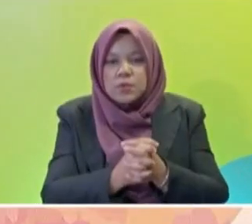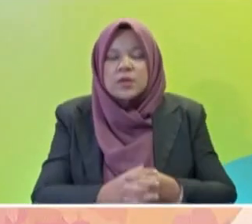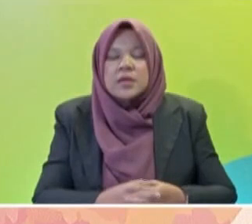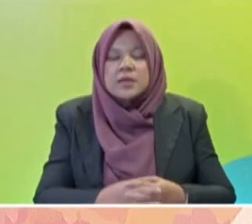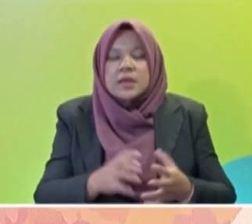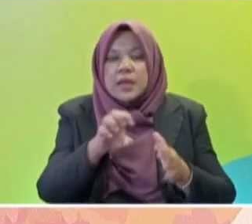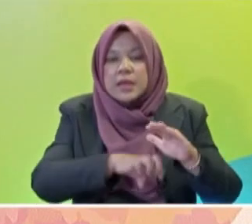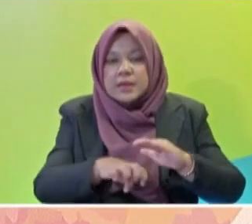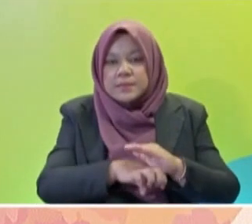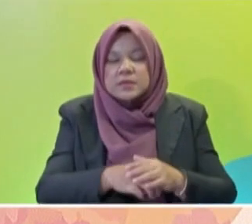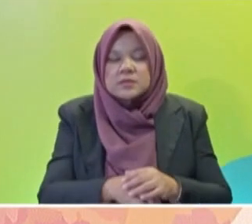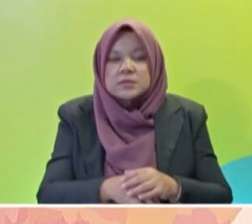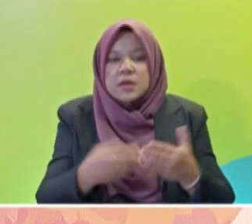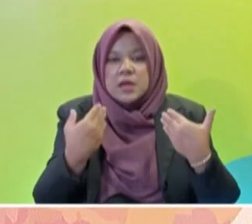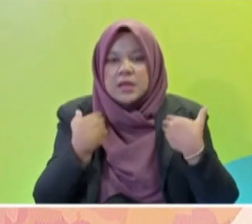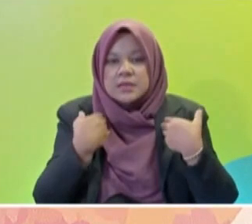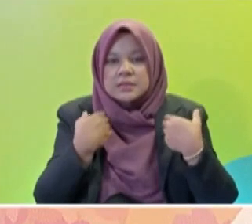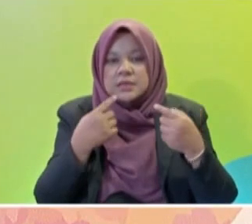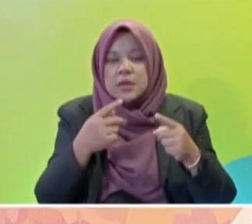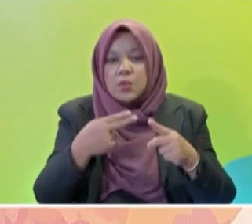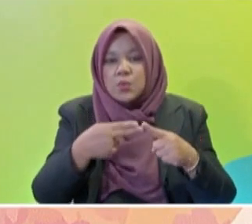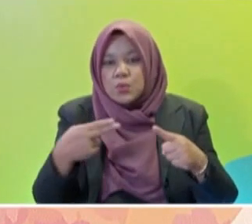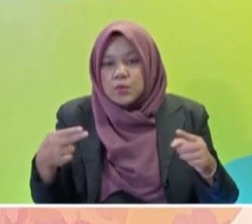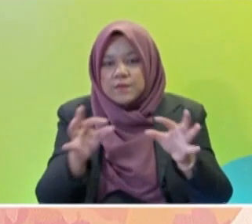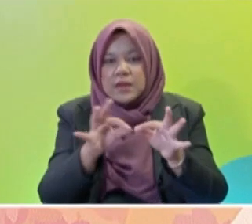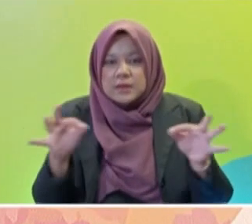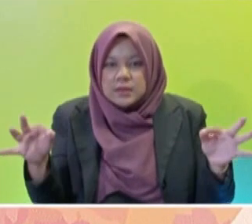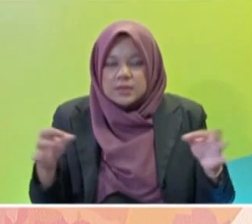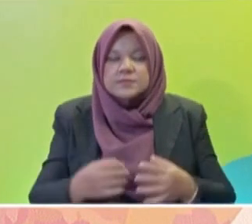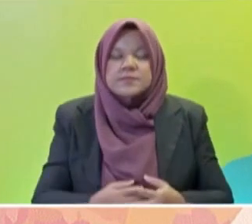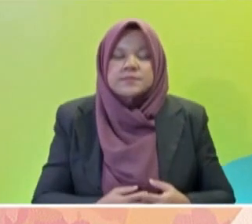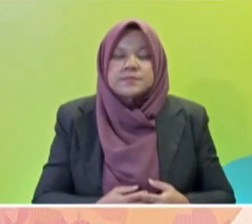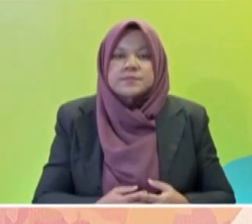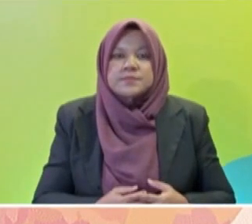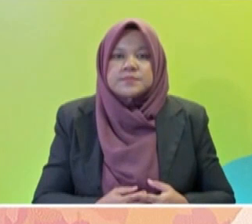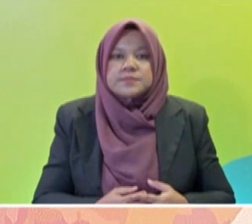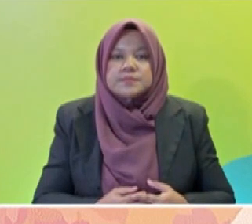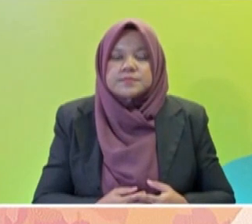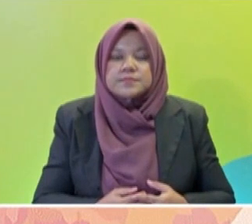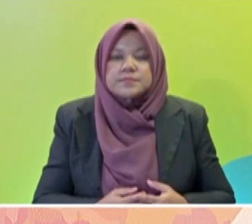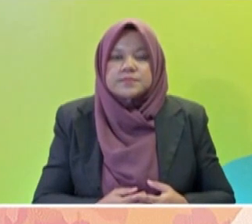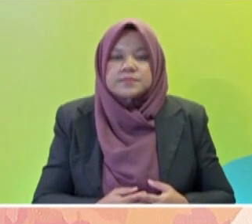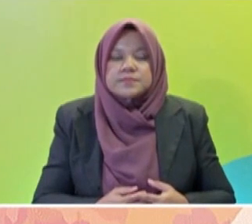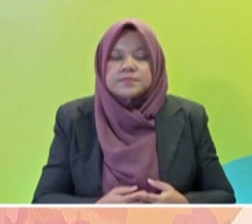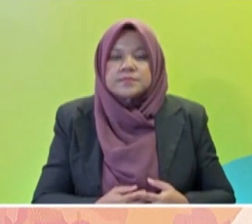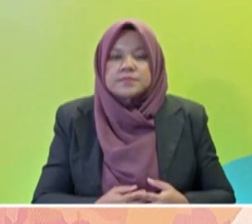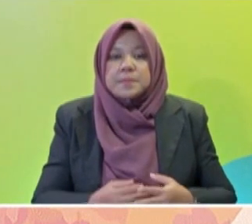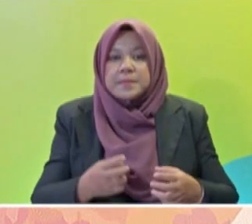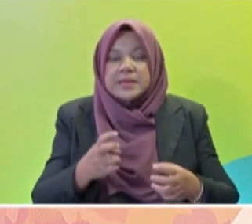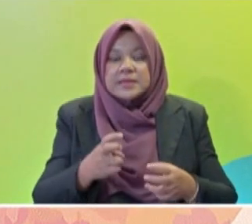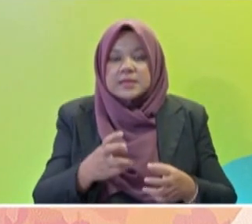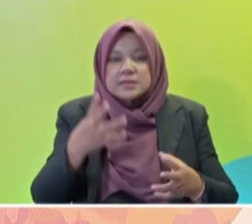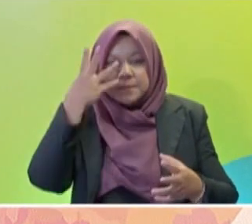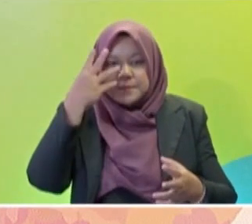ke bentuklah mungkin dalam teks ya gitu berbagai can teks dan sebagainya itu menunjukkan kesatuan kemudian penegasan pula